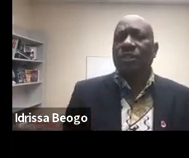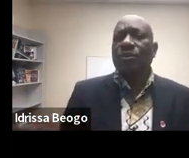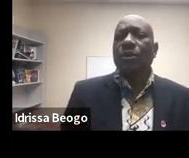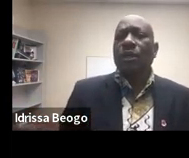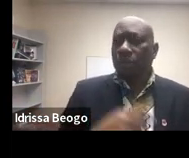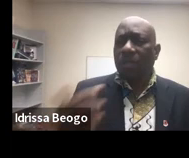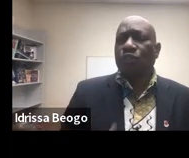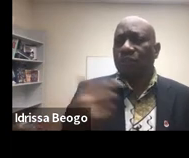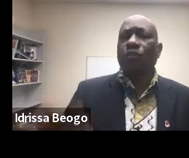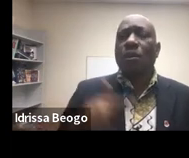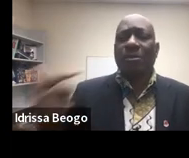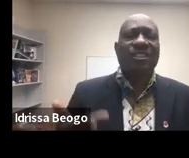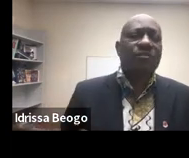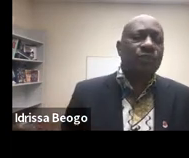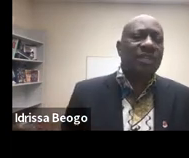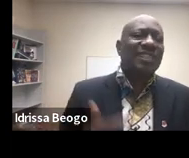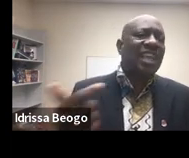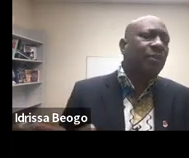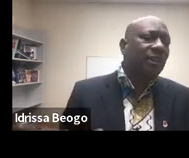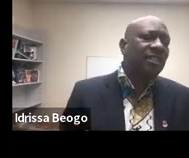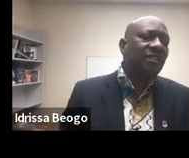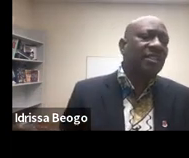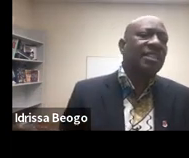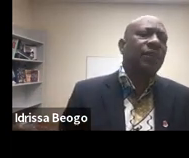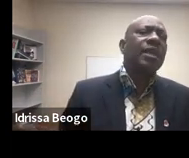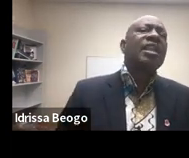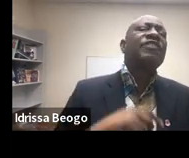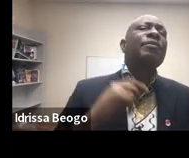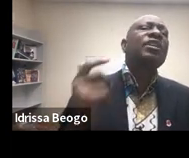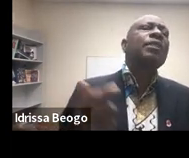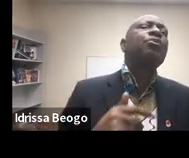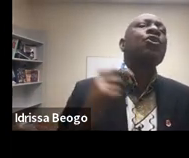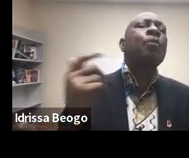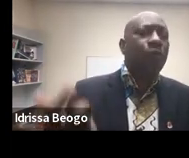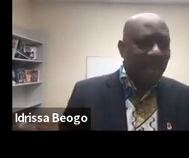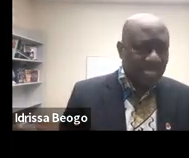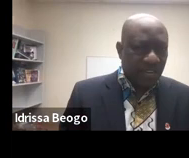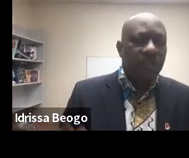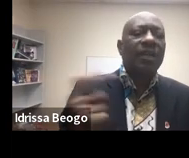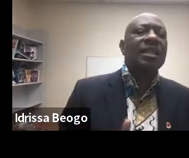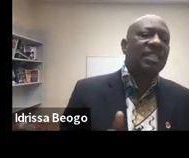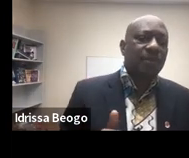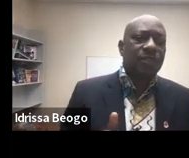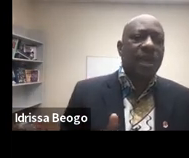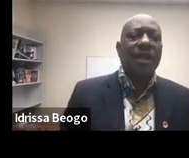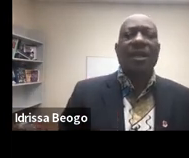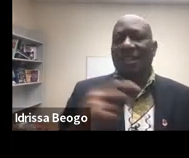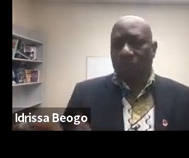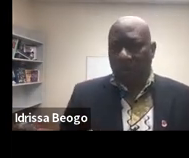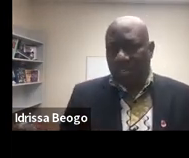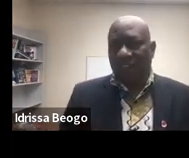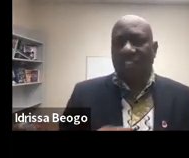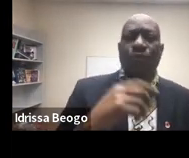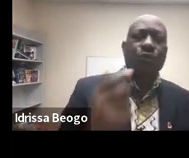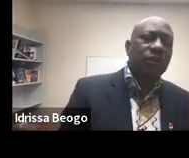toujours besoin d'eux, donc ils étaient obligés de passer au virtuel. Ce qui est important de savoir ici, c'est que les familles ont été plus proactives que les établissements en